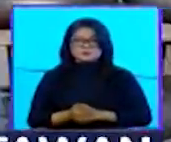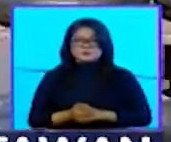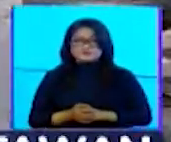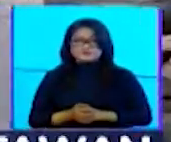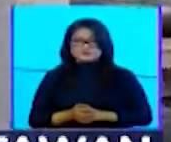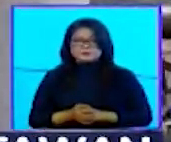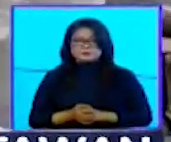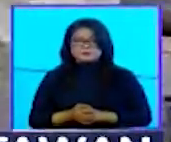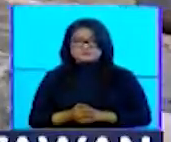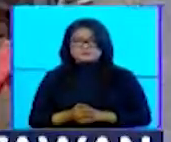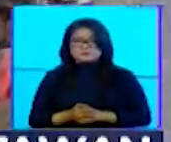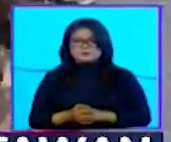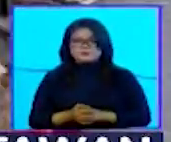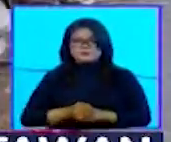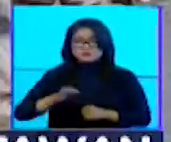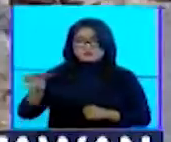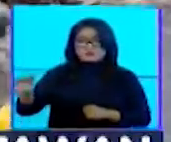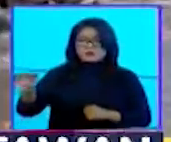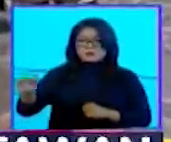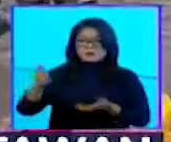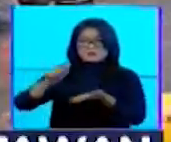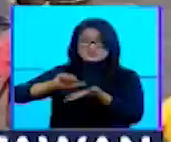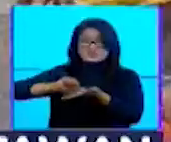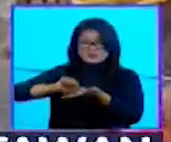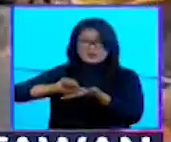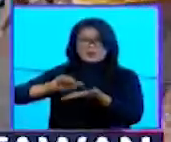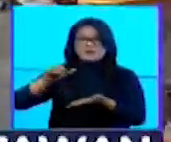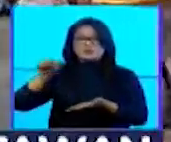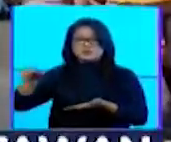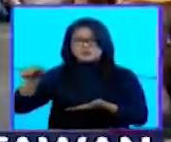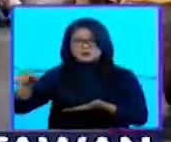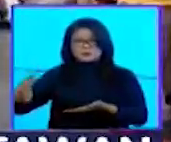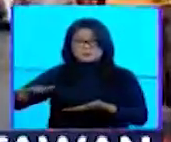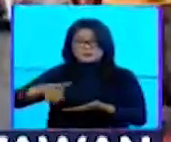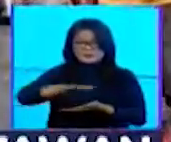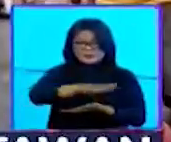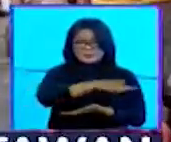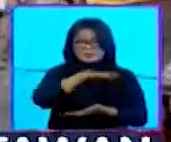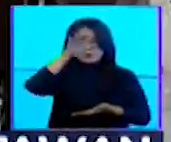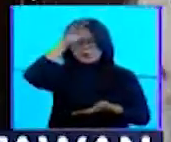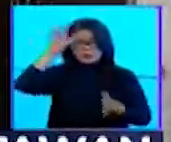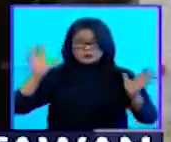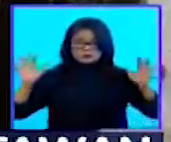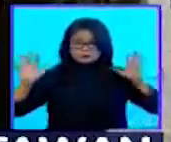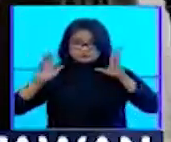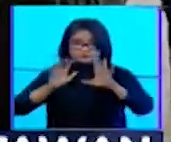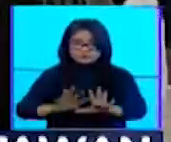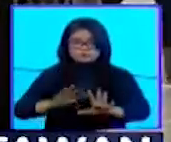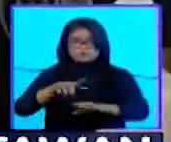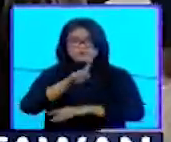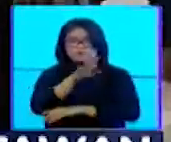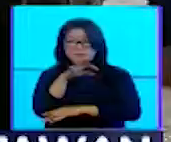Tak jauh berbeda dengan kota Tegal, di Indramayu, Jawa Barat, kawasan wisata pantai juga dipadati pengunjung. Ribuan